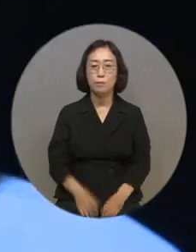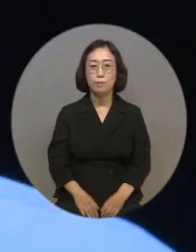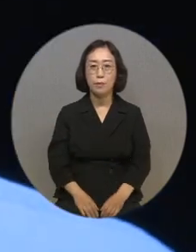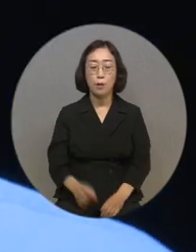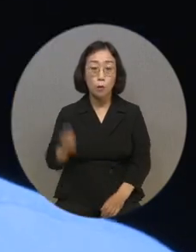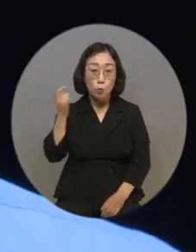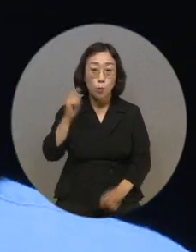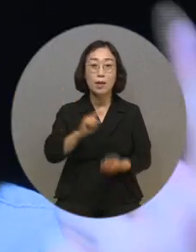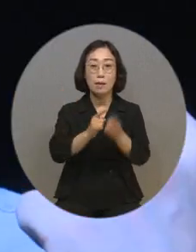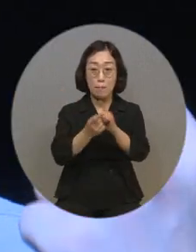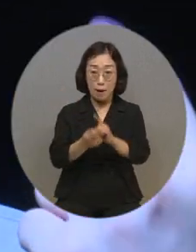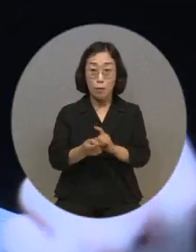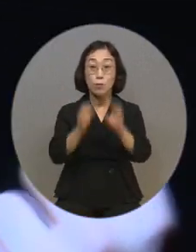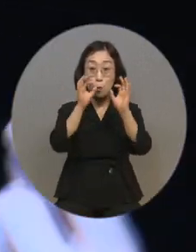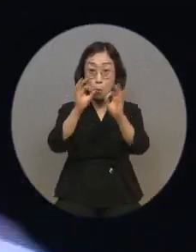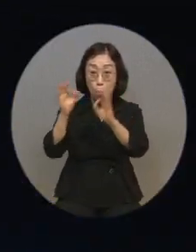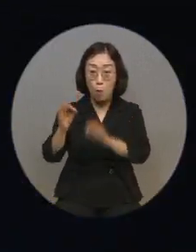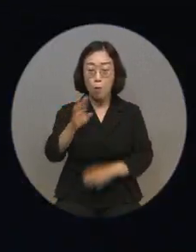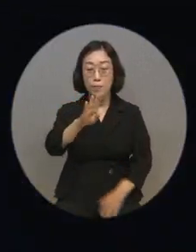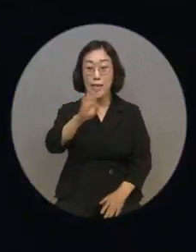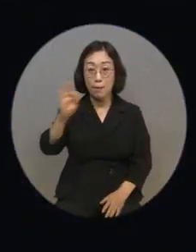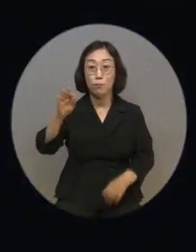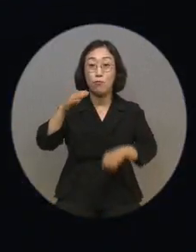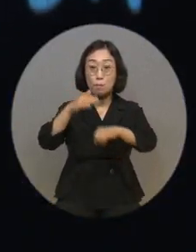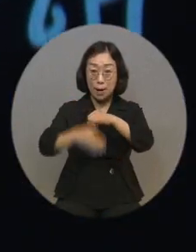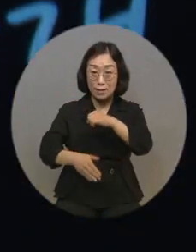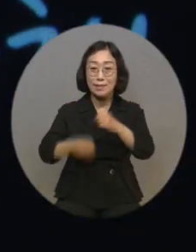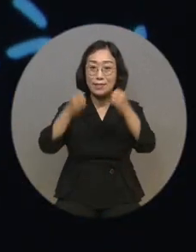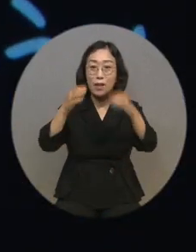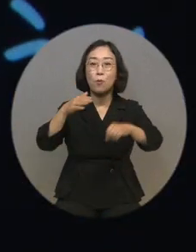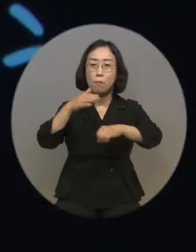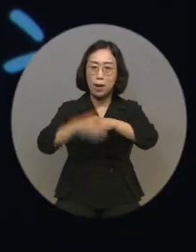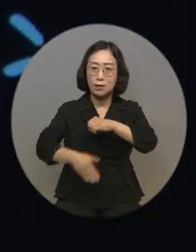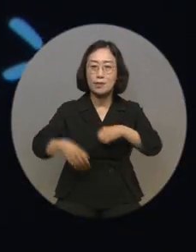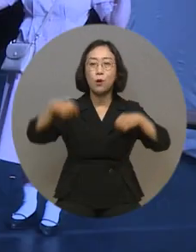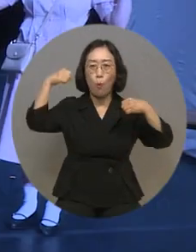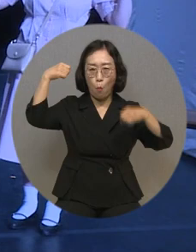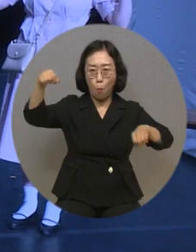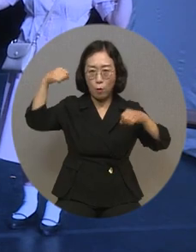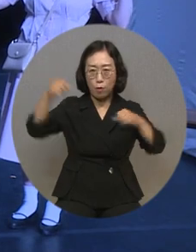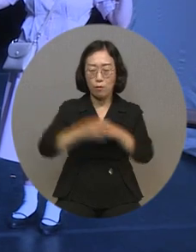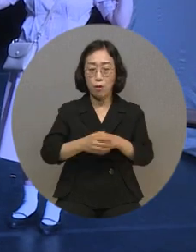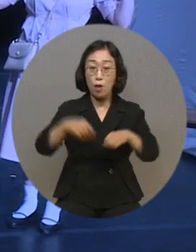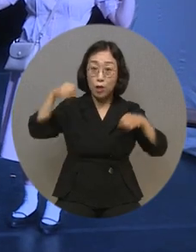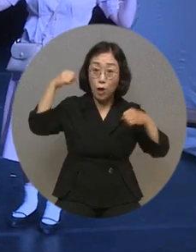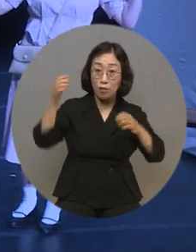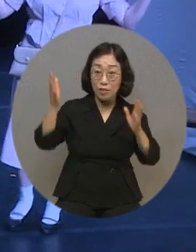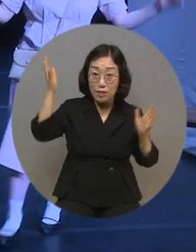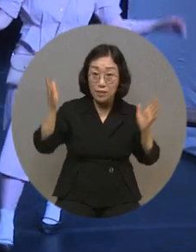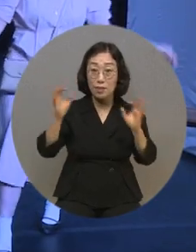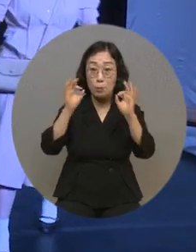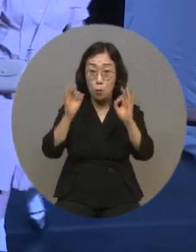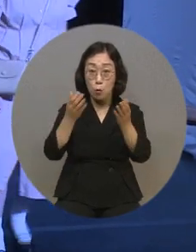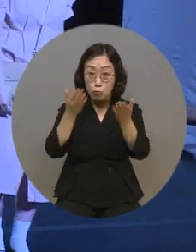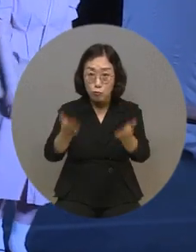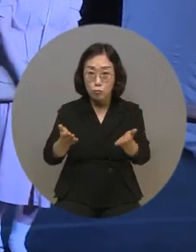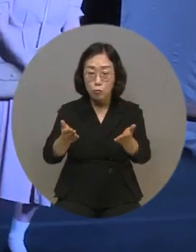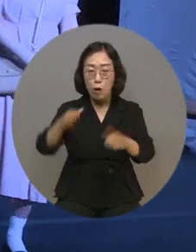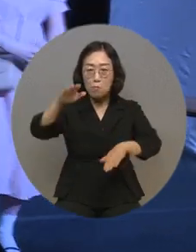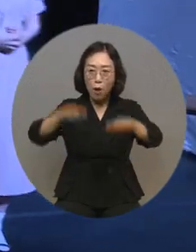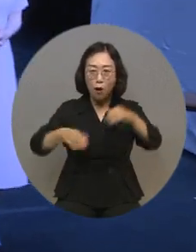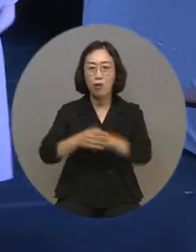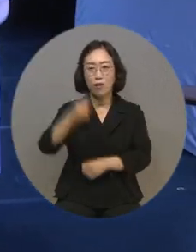소리를 시각화해 베리어프리의 새로운 패러다임을 보여준 공연. 연극을 통해 잘못된 인식과 편견을